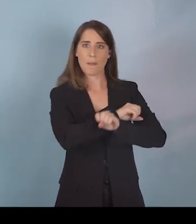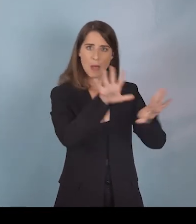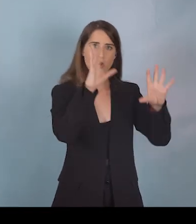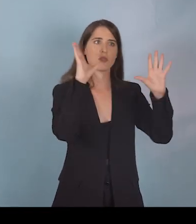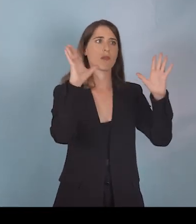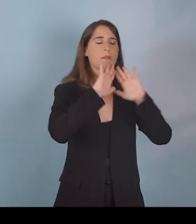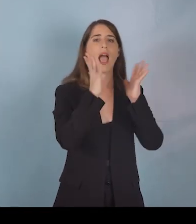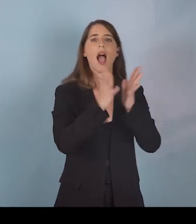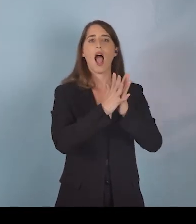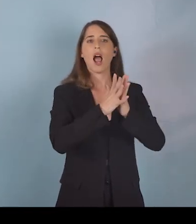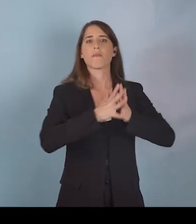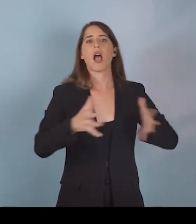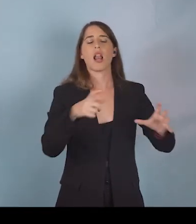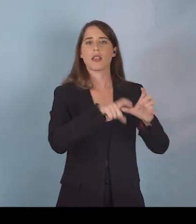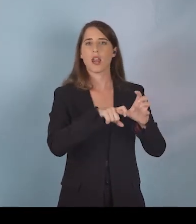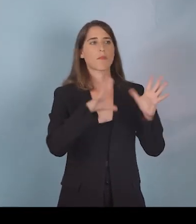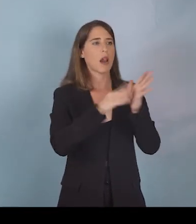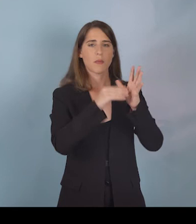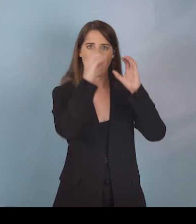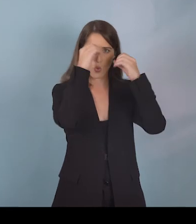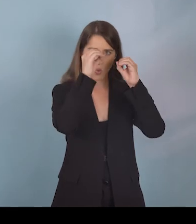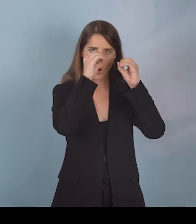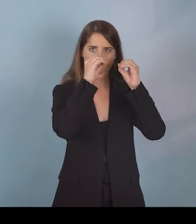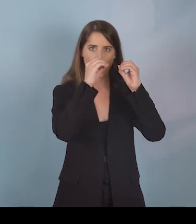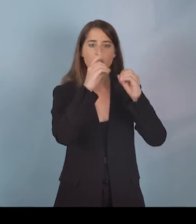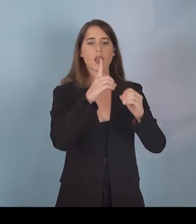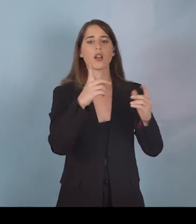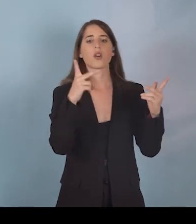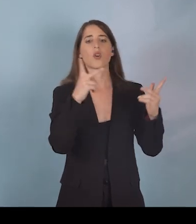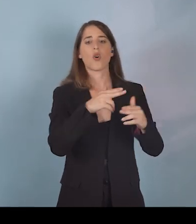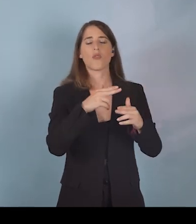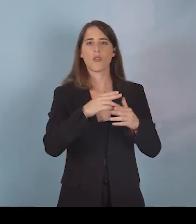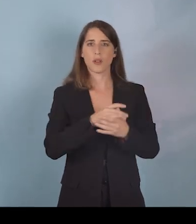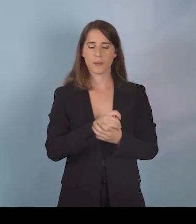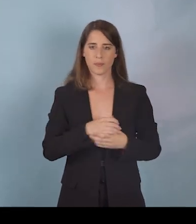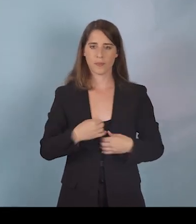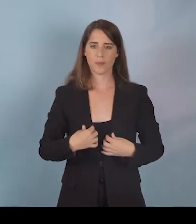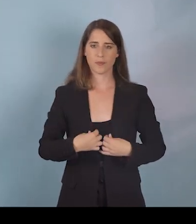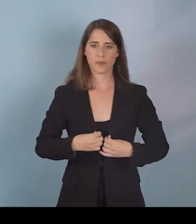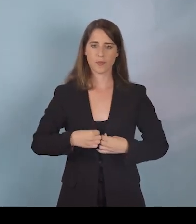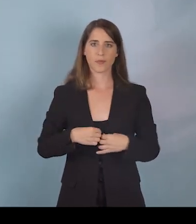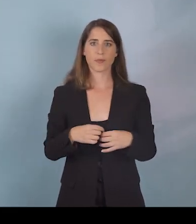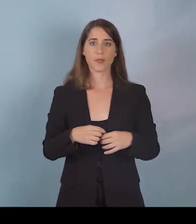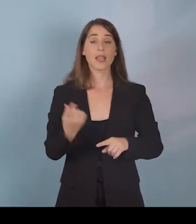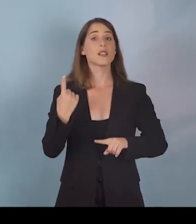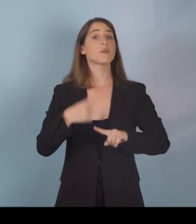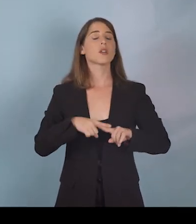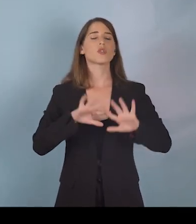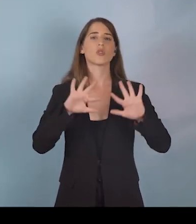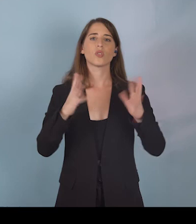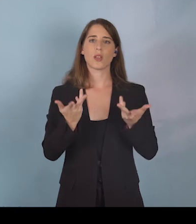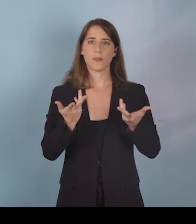μπορεί να συμμετέχουν κυρίως οι κοινότητες ΛΟΑΤΚΙ, ώστε να ενημερώνουν γρήγορα και αυτό να σταματάει. Αυτά.